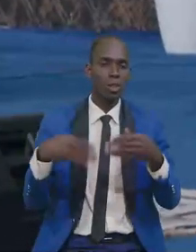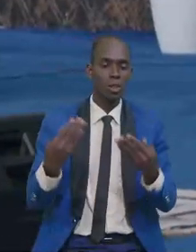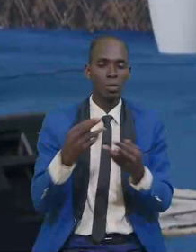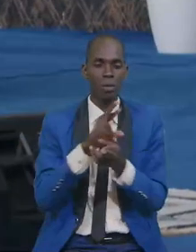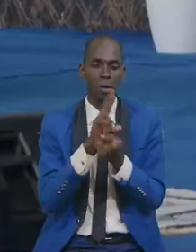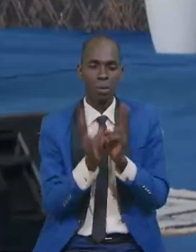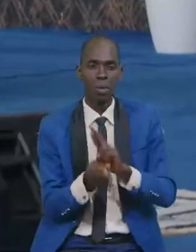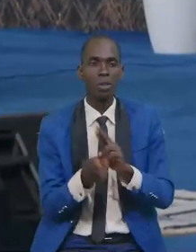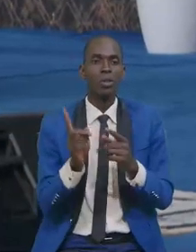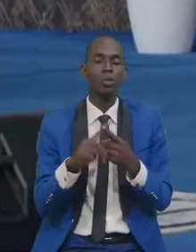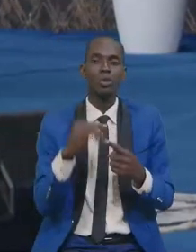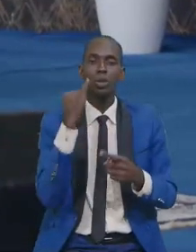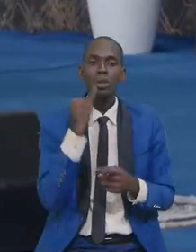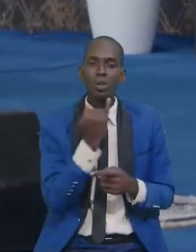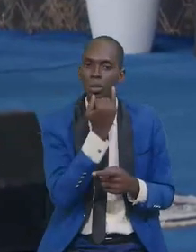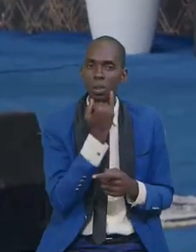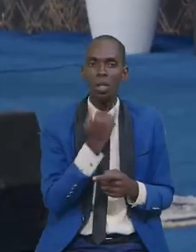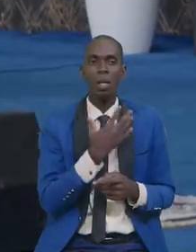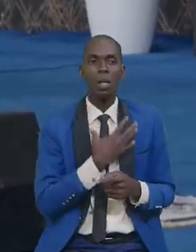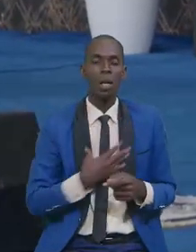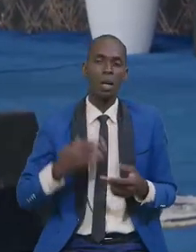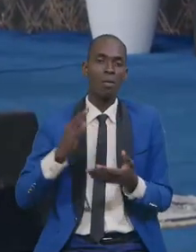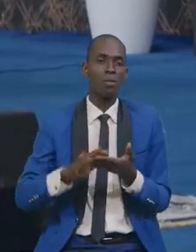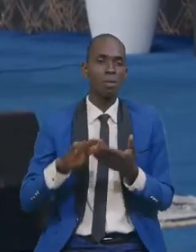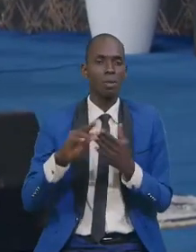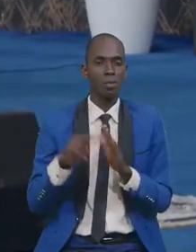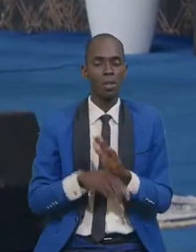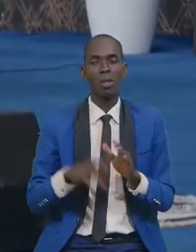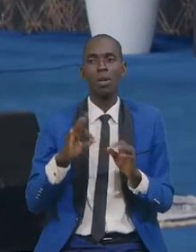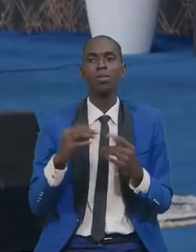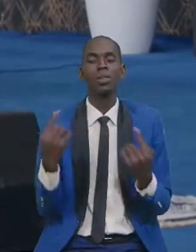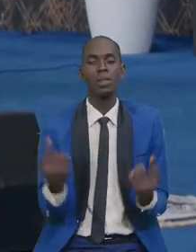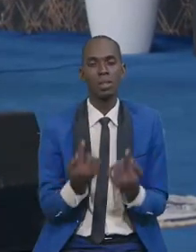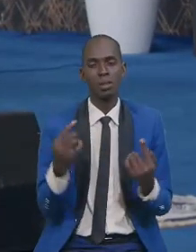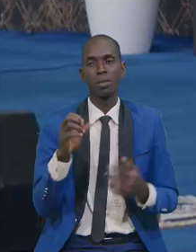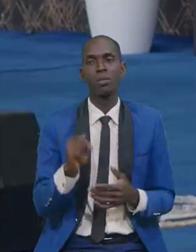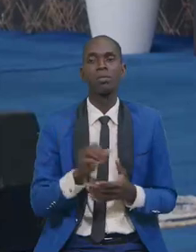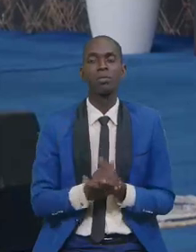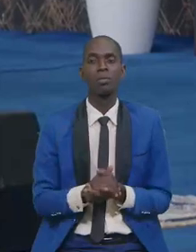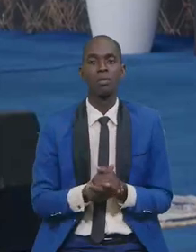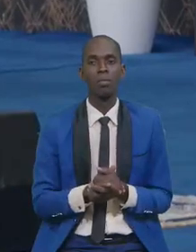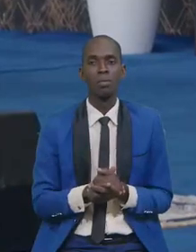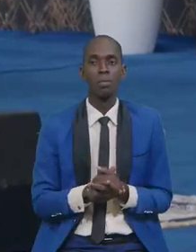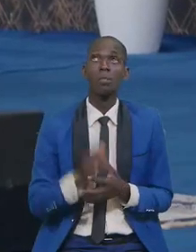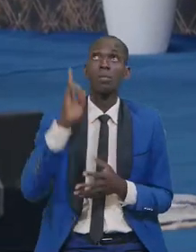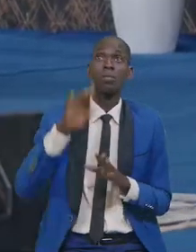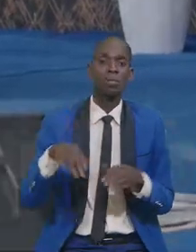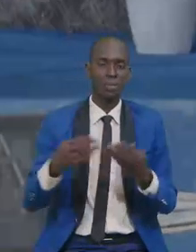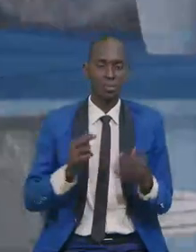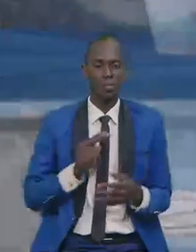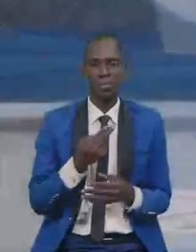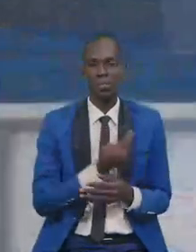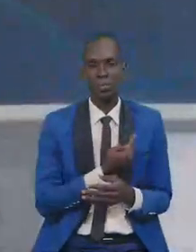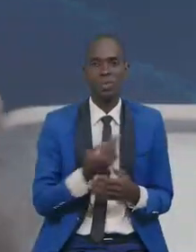Israël la repentance et le pardon des péchés. Il nous